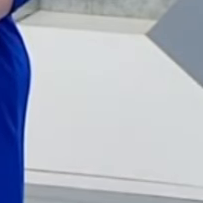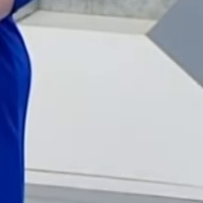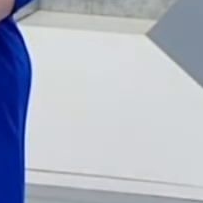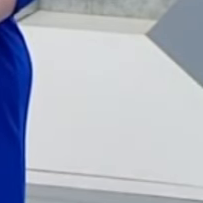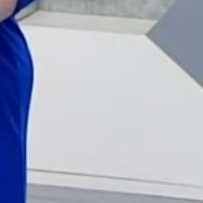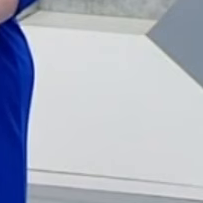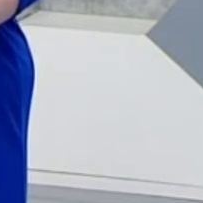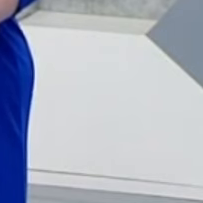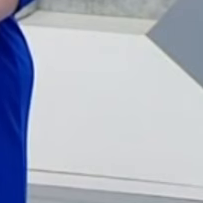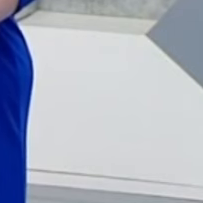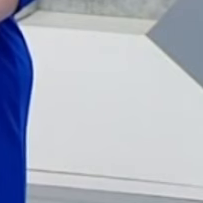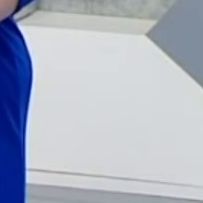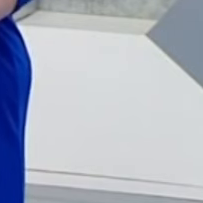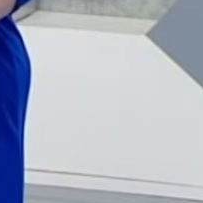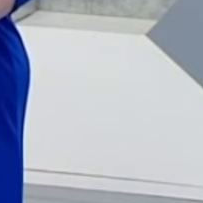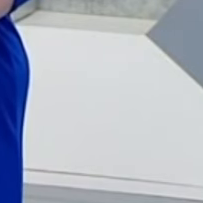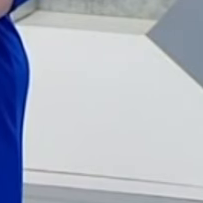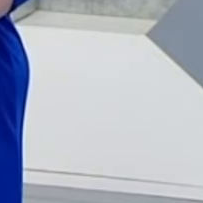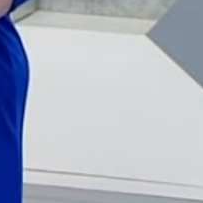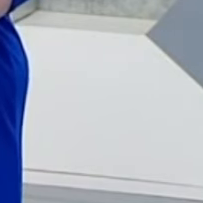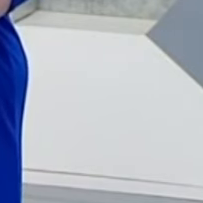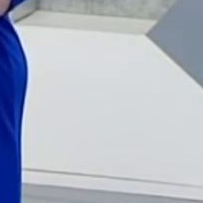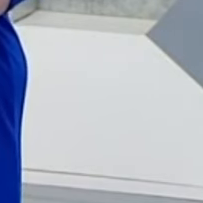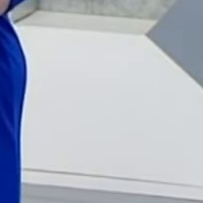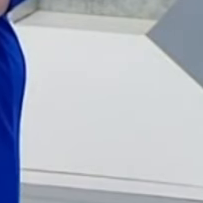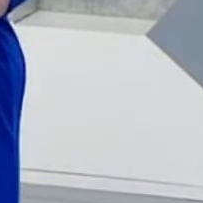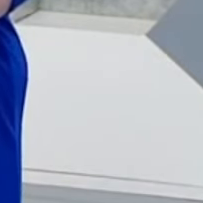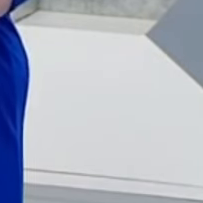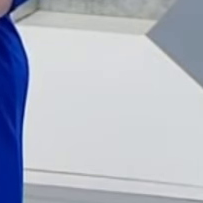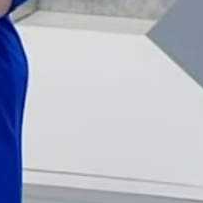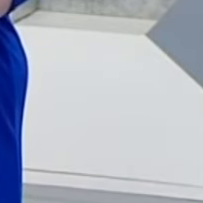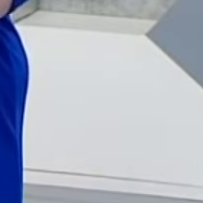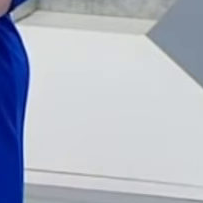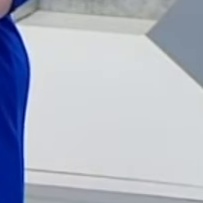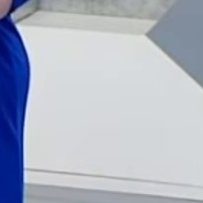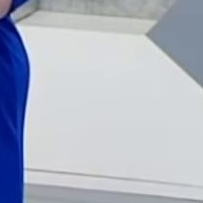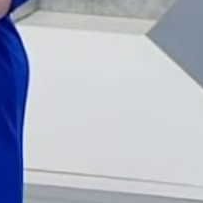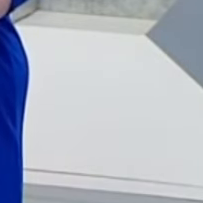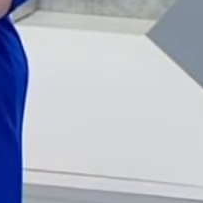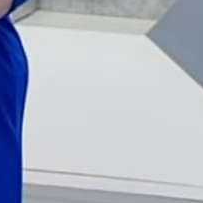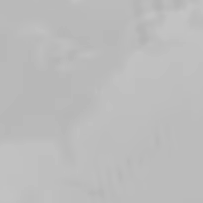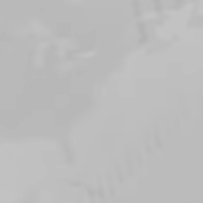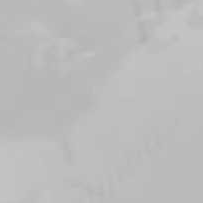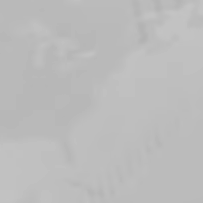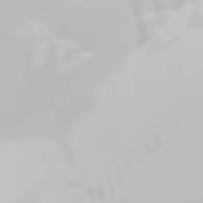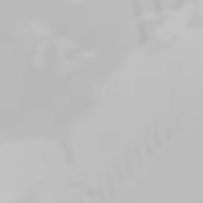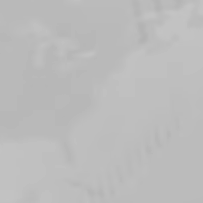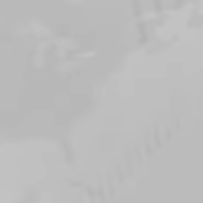GMA Pinoy TV at sa www.gmanews.tv.